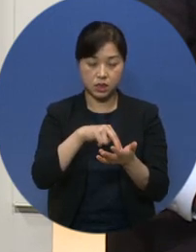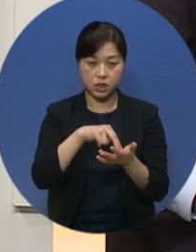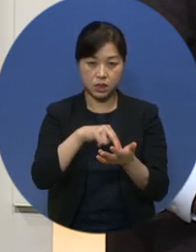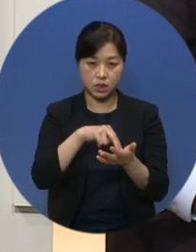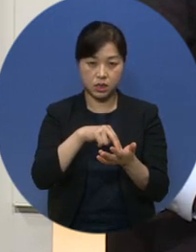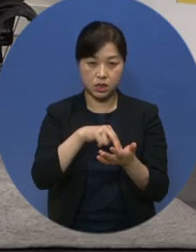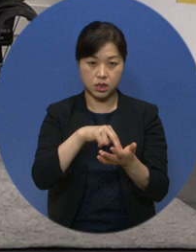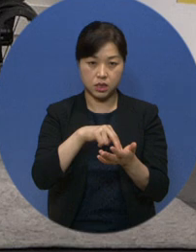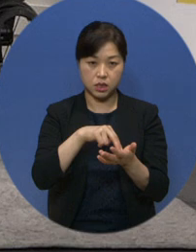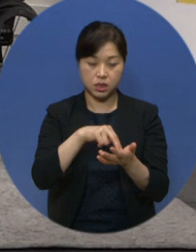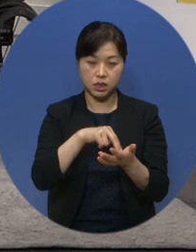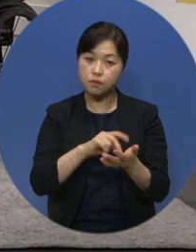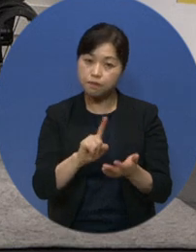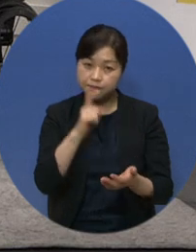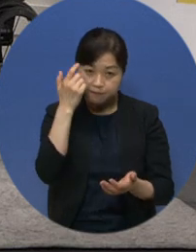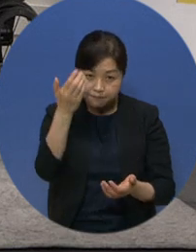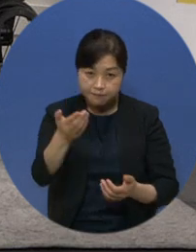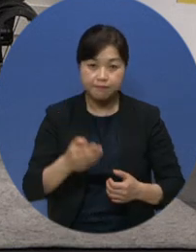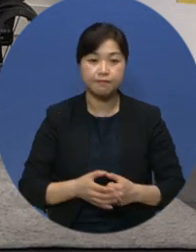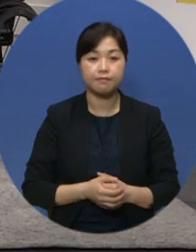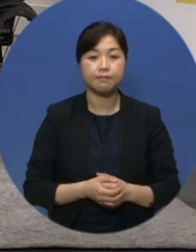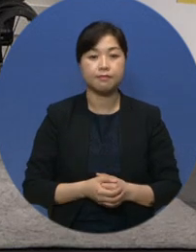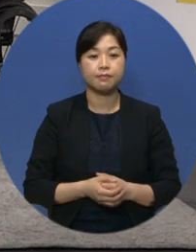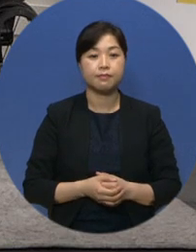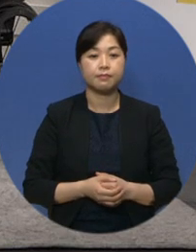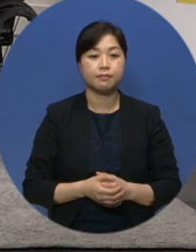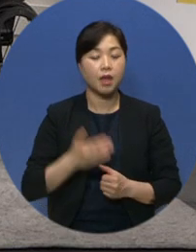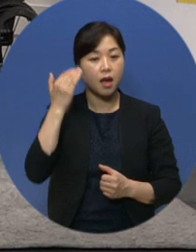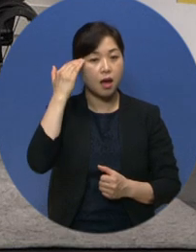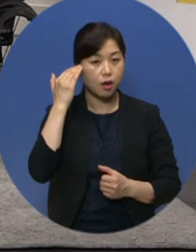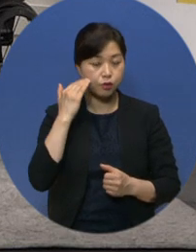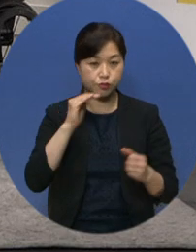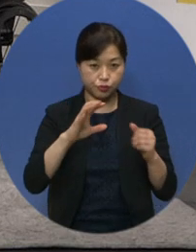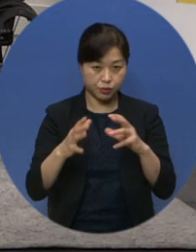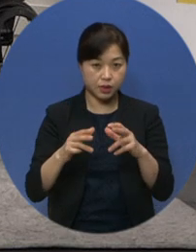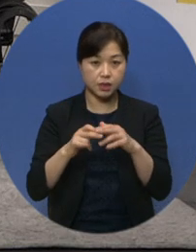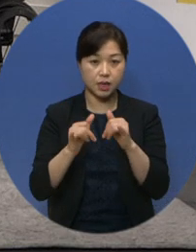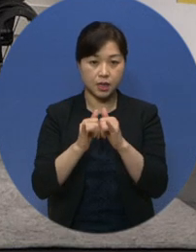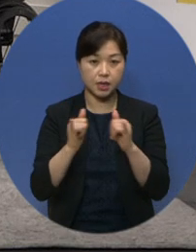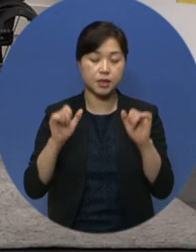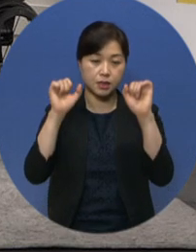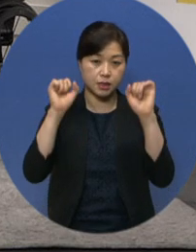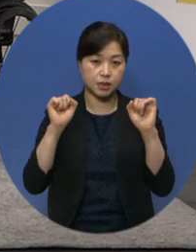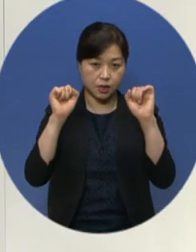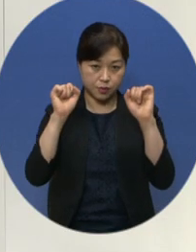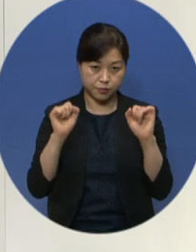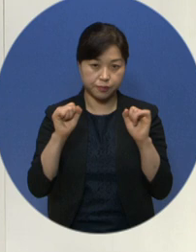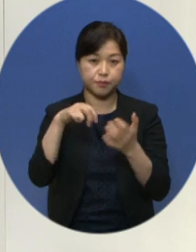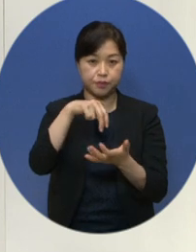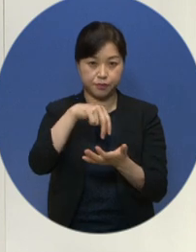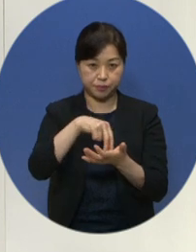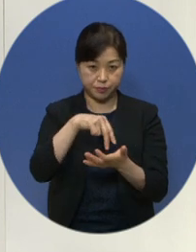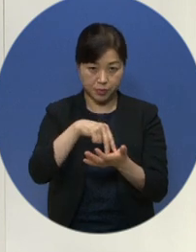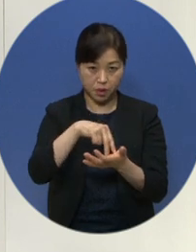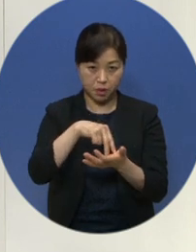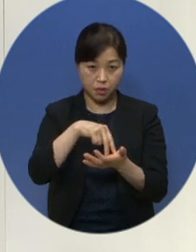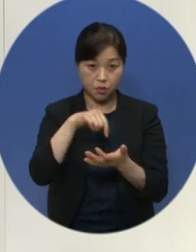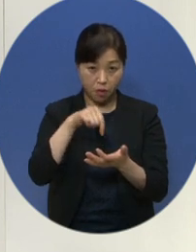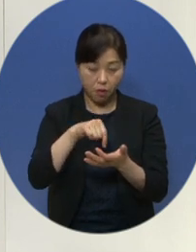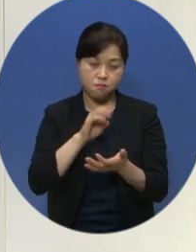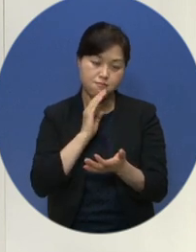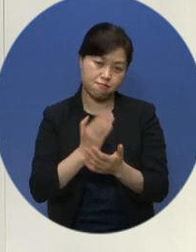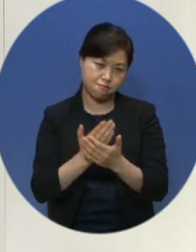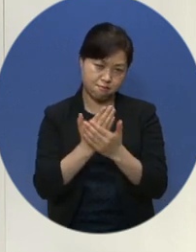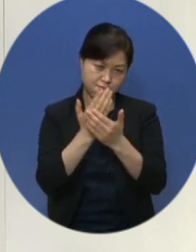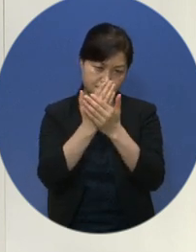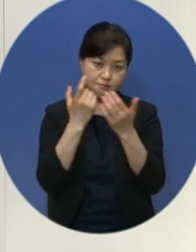하실까요 즉 그 대한민국의 그 장애인 체육의 위상은 지금 엄청나게 그 발전이 되고